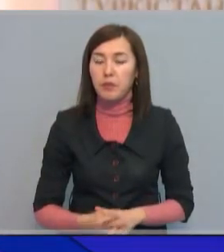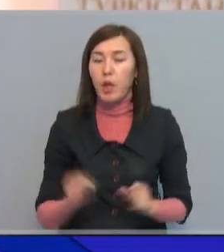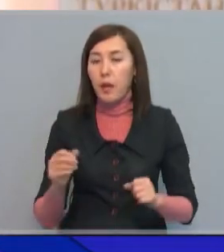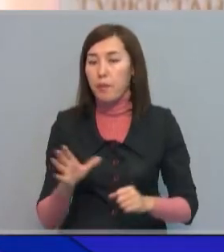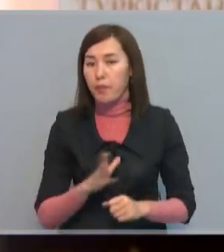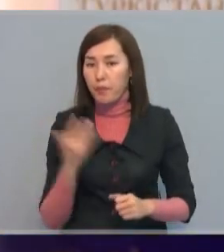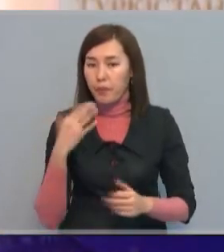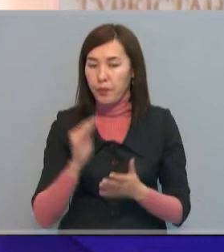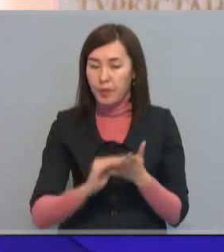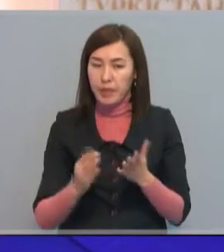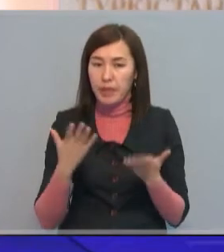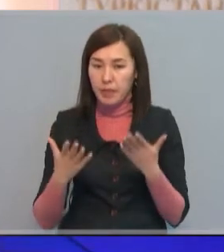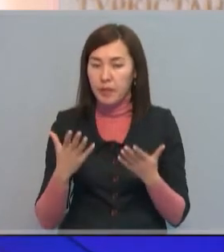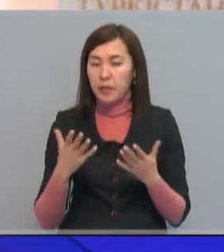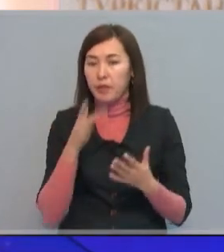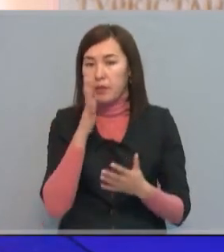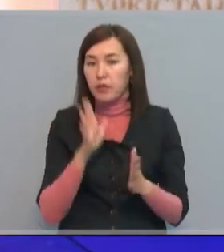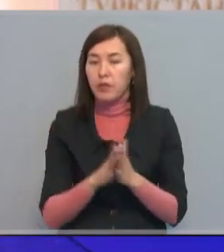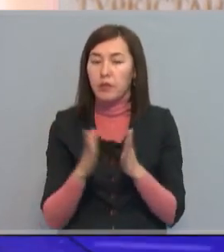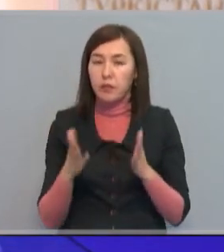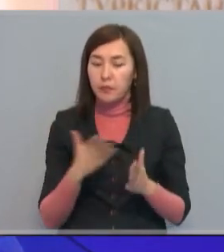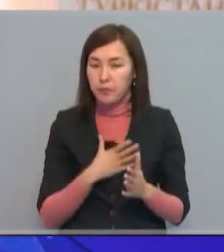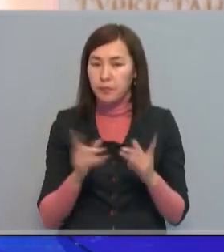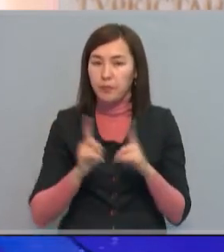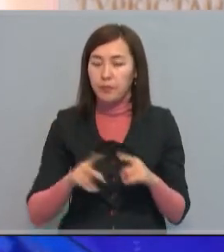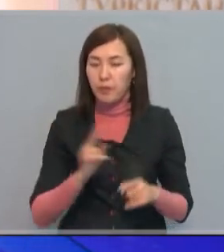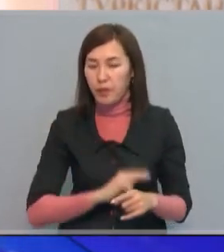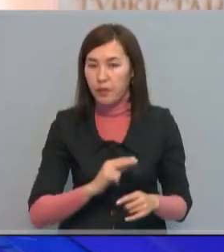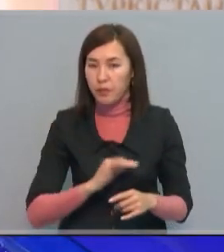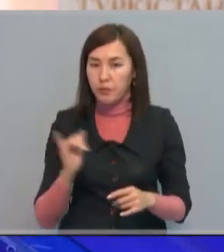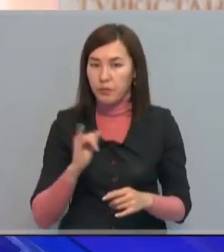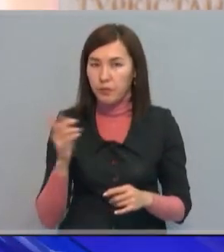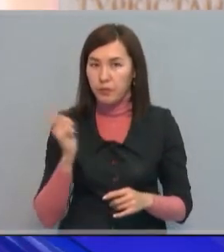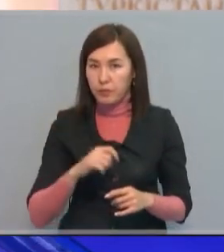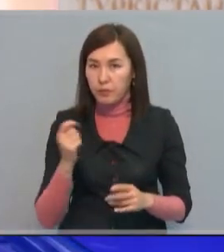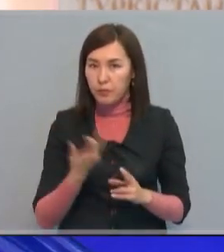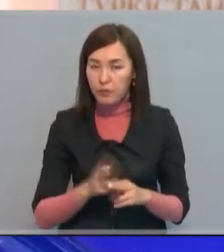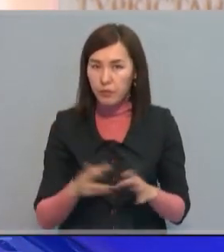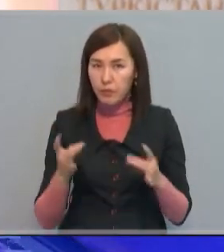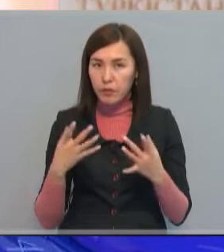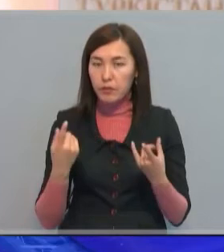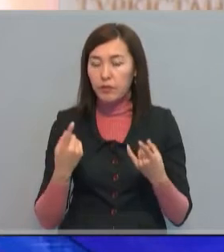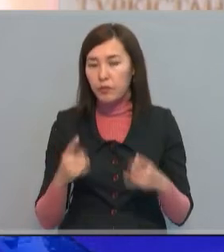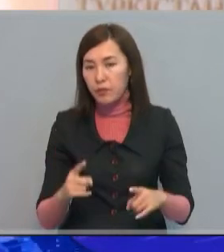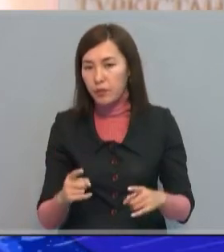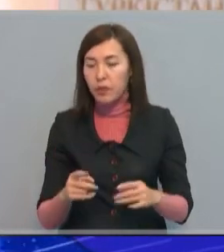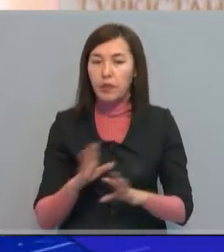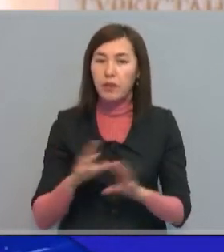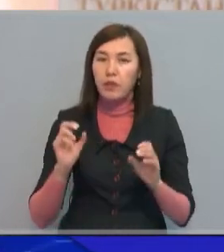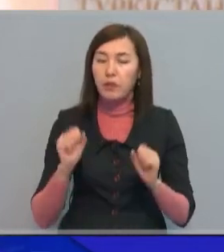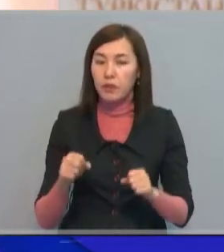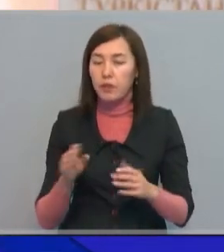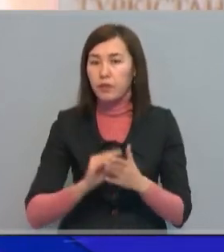Можно было бы многое написать, если бы времени было больше. Мы в основном работаем в субботу и воскресенье. Просто в другие дни не было